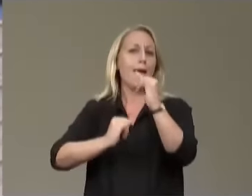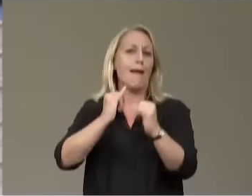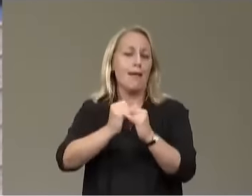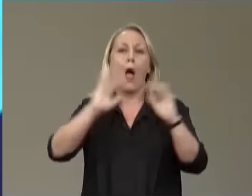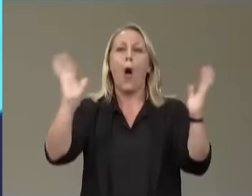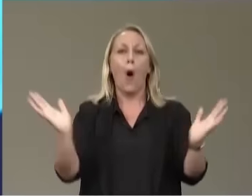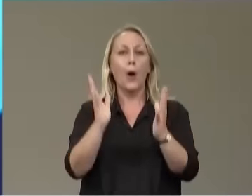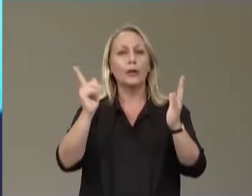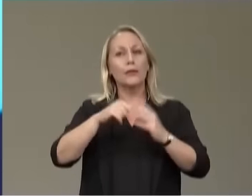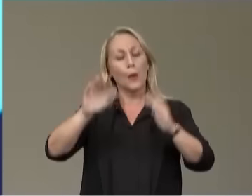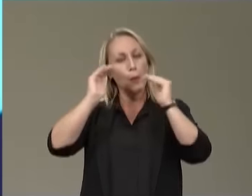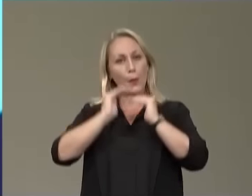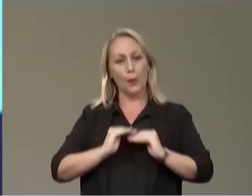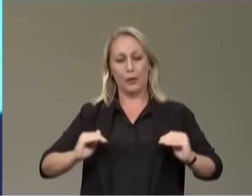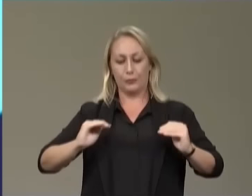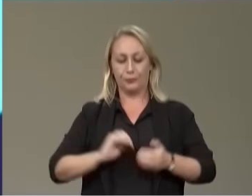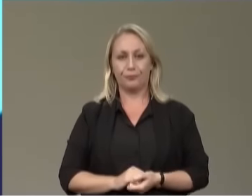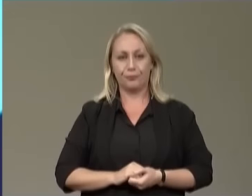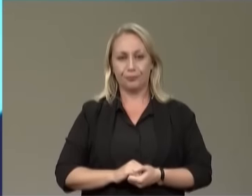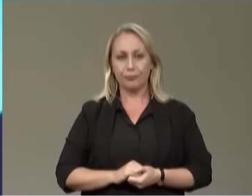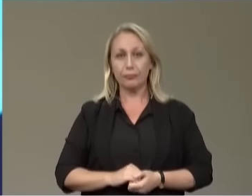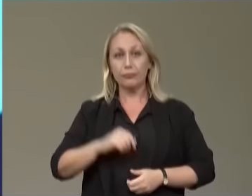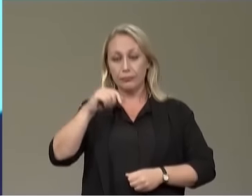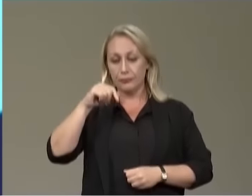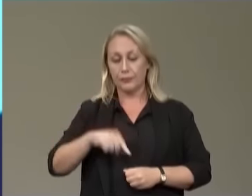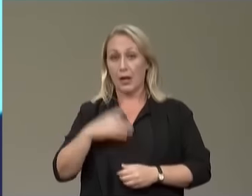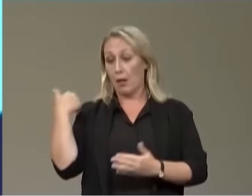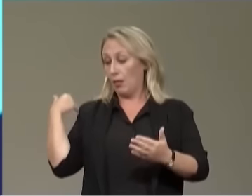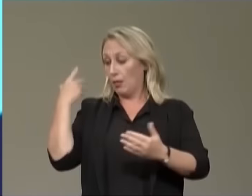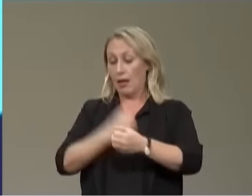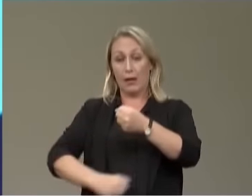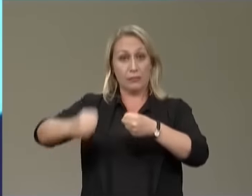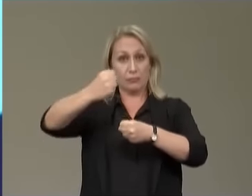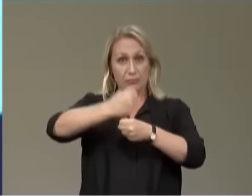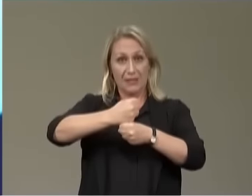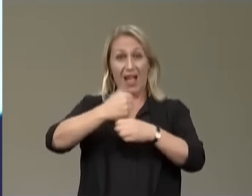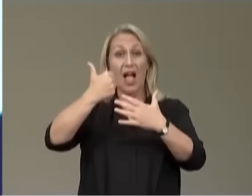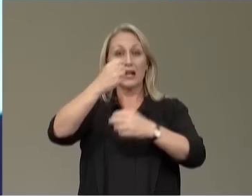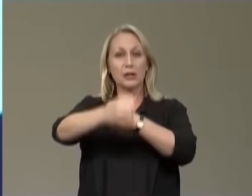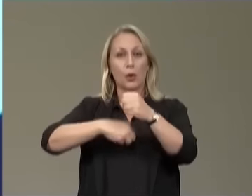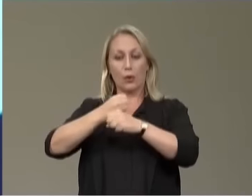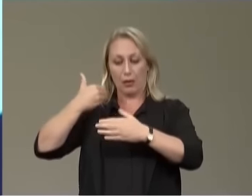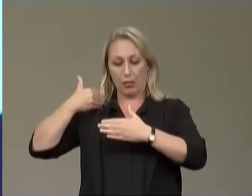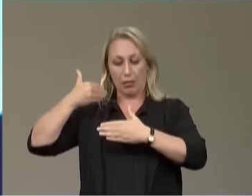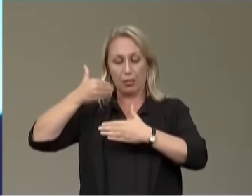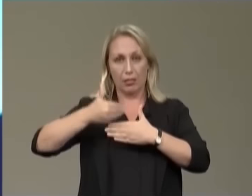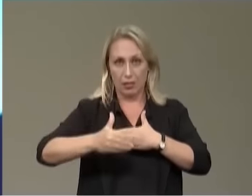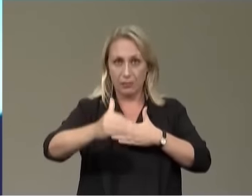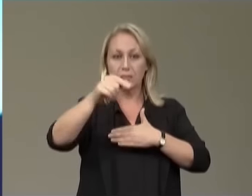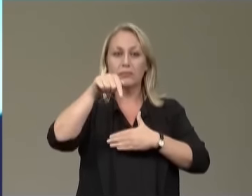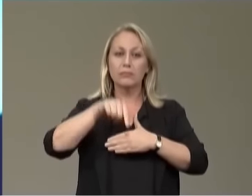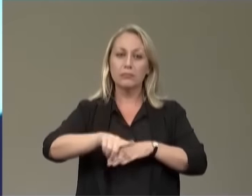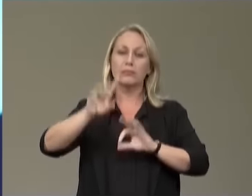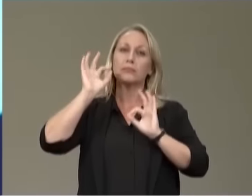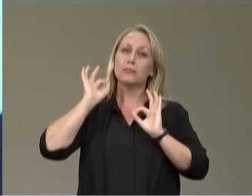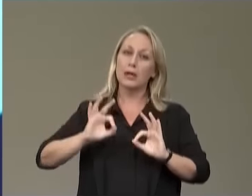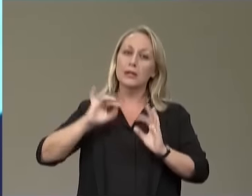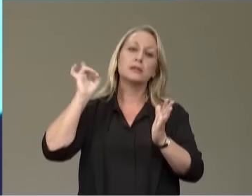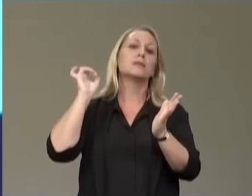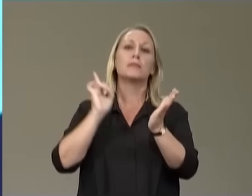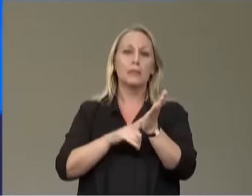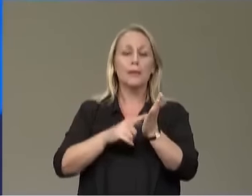Κυρίες και κύριοι, βαδίζοντας πλέον στον έκτο χρόνο διακυβέρνησης, οφείλουμε να φωτίζουμε κάθε βήμα που μας